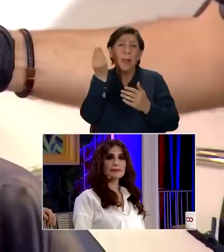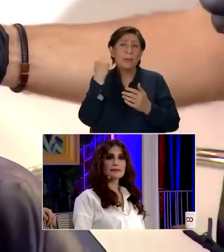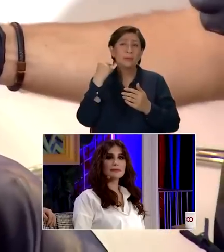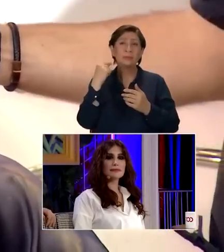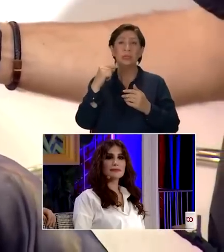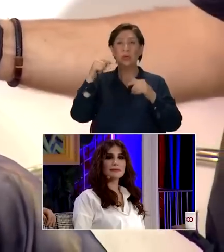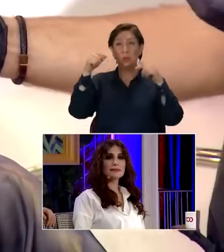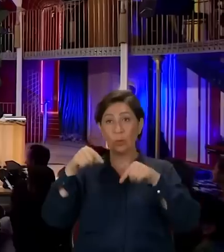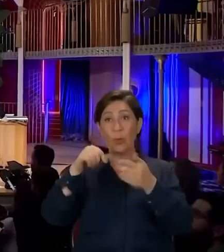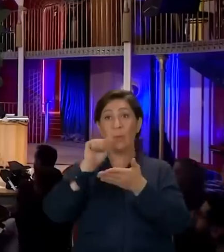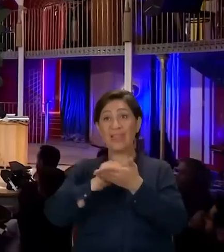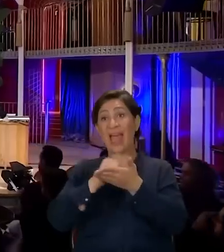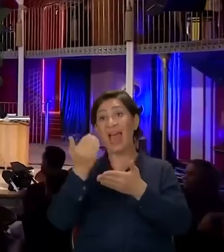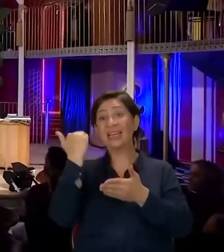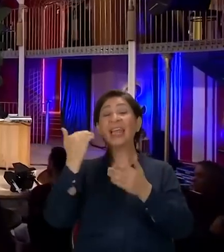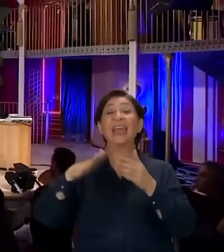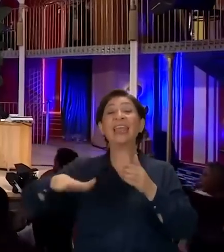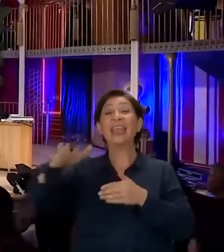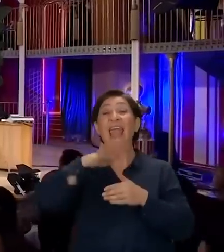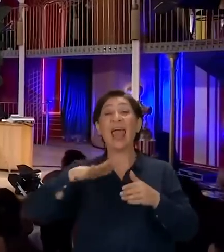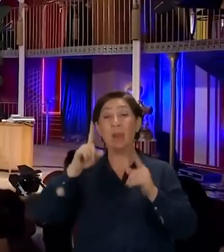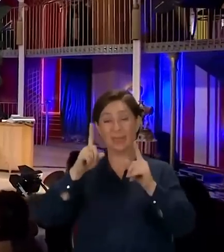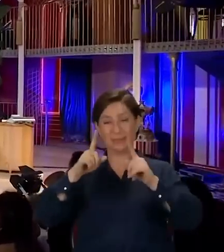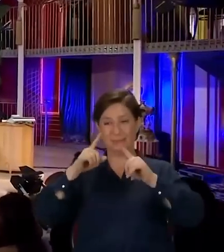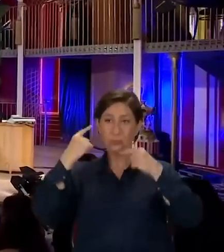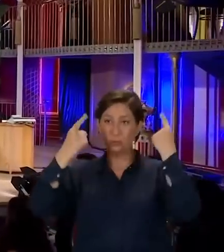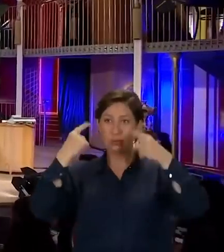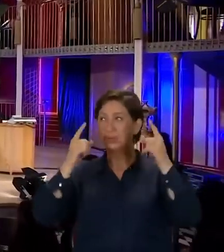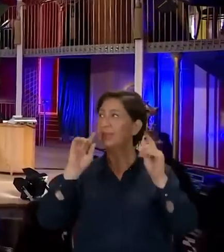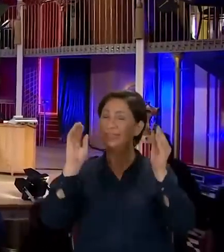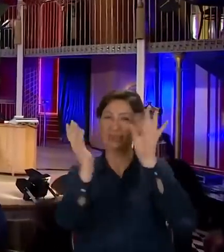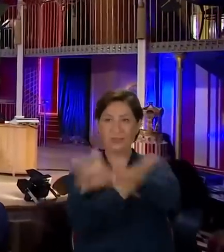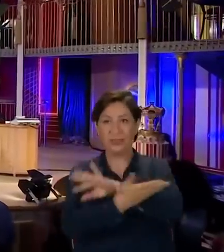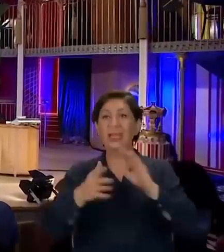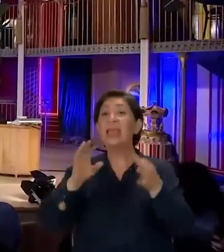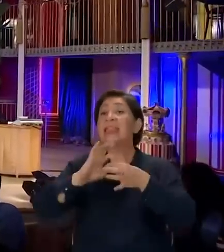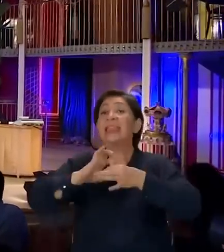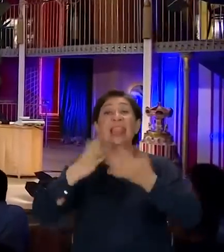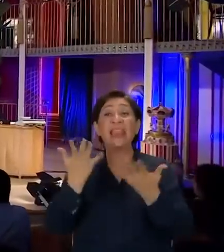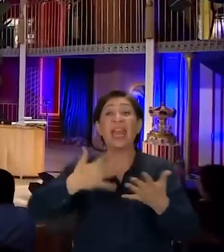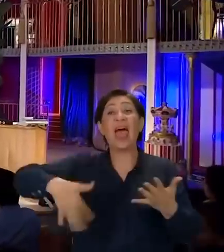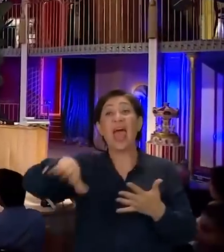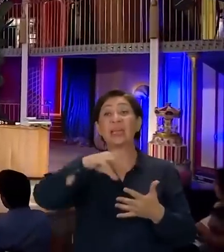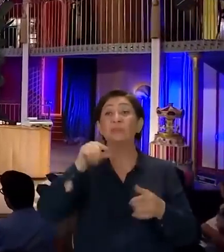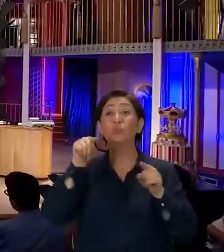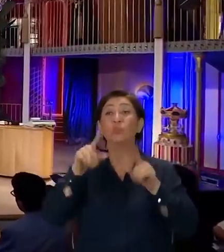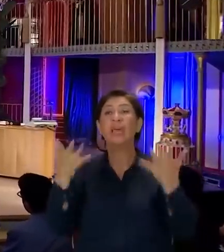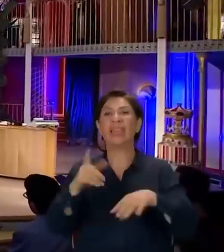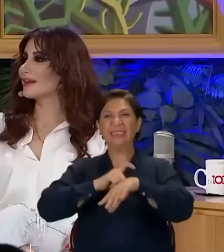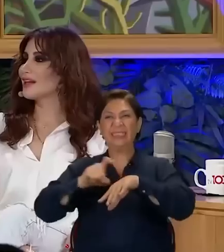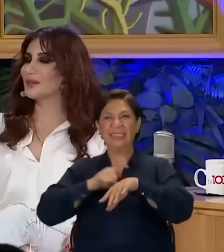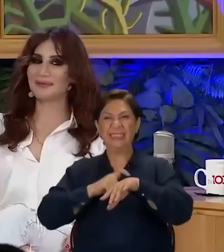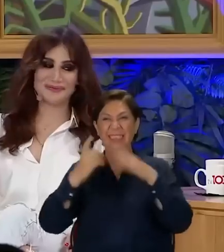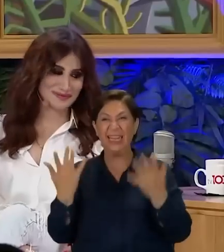istedim. Bugünkü medya arkamızı genel bir tema etrafında döndüreceğiz. Neden herkes bu kadar